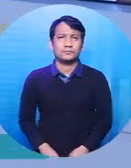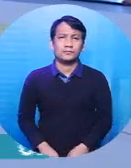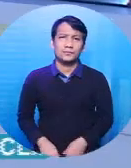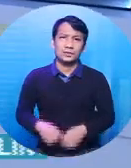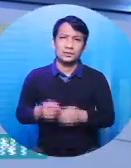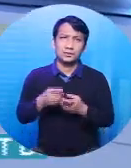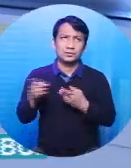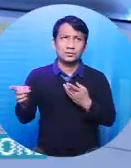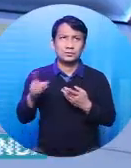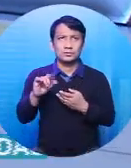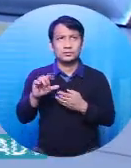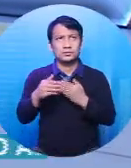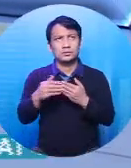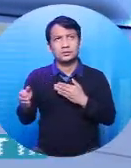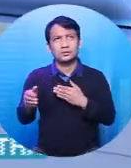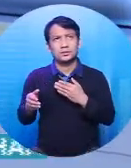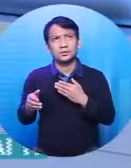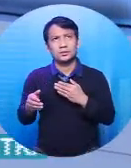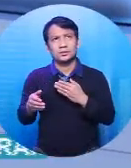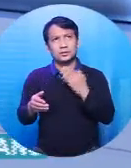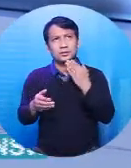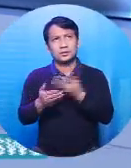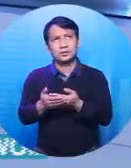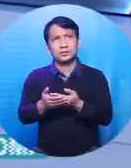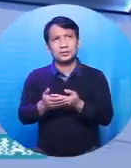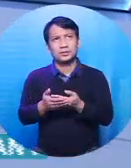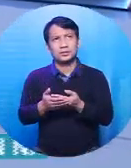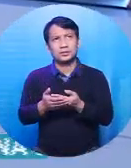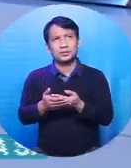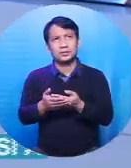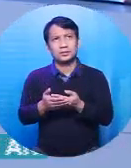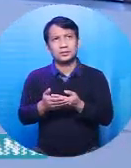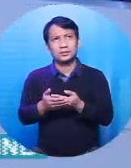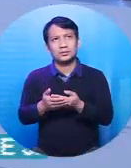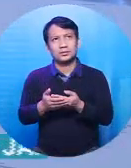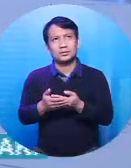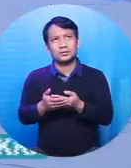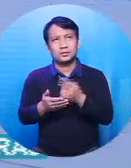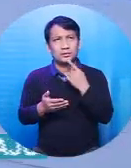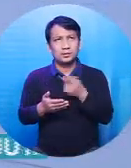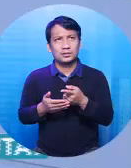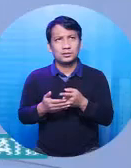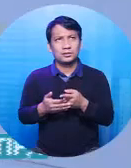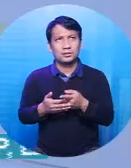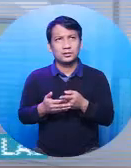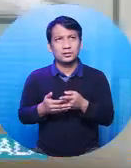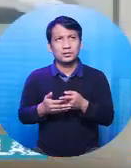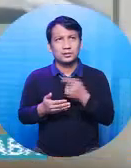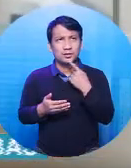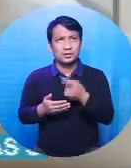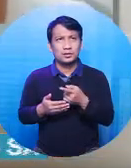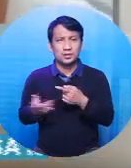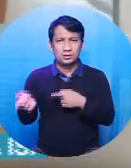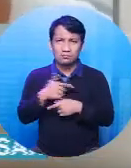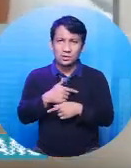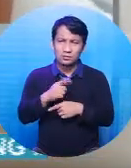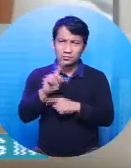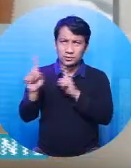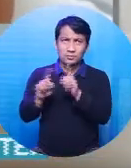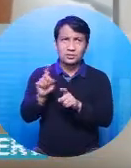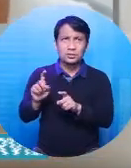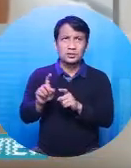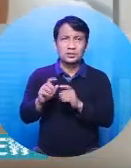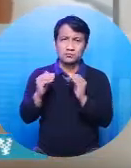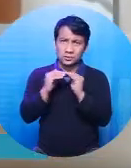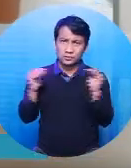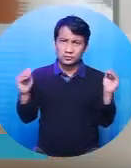sir. Ayan, okay. Now, Ma'am, I'm sorry, but kailangan ko matanong to sa'yo para